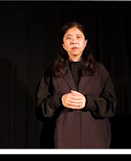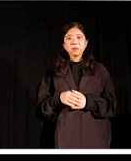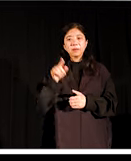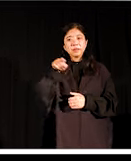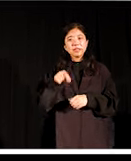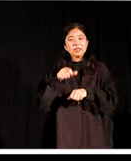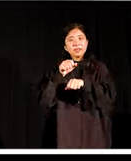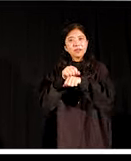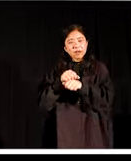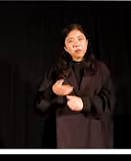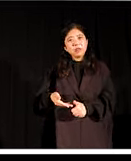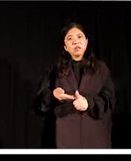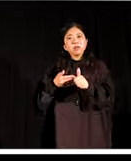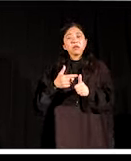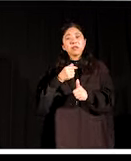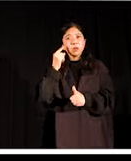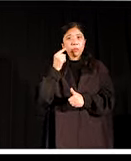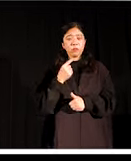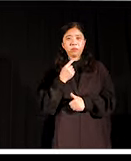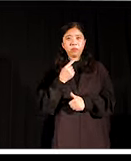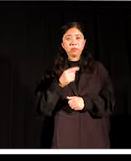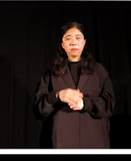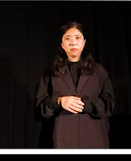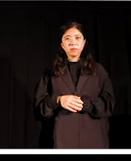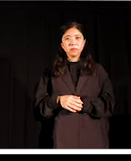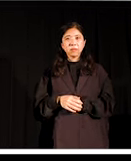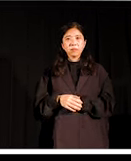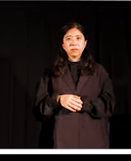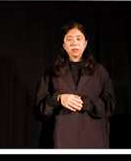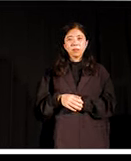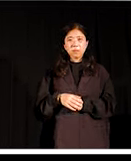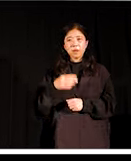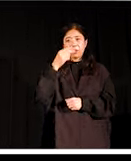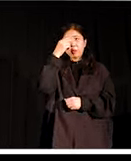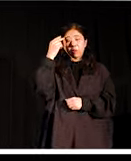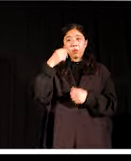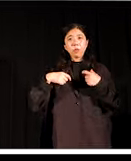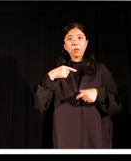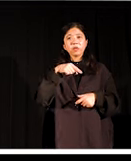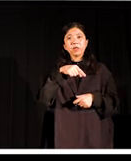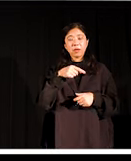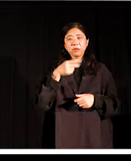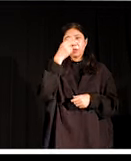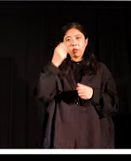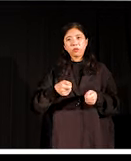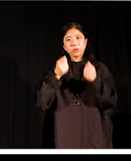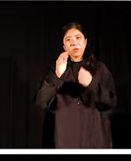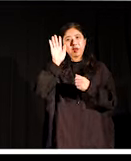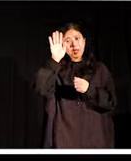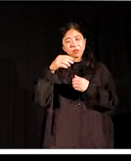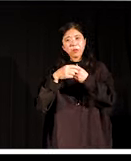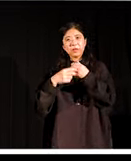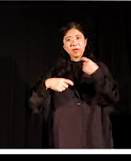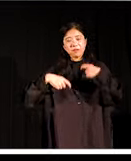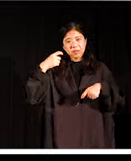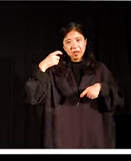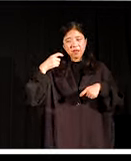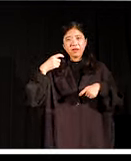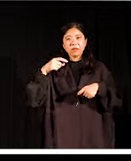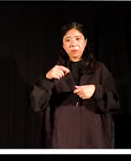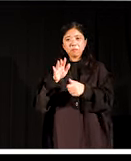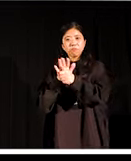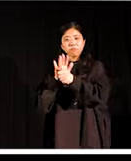育成っていうのをしていきたいと思っています私の団体あの奨学金生って高校生あの出たばっかりでま医学生ですとか看護学生も